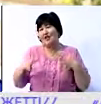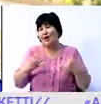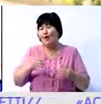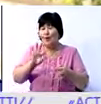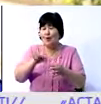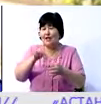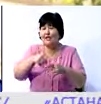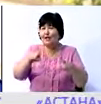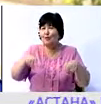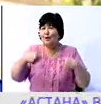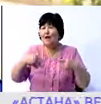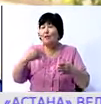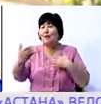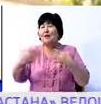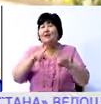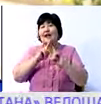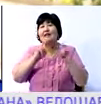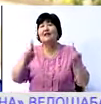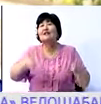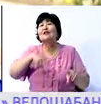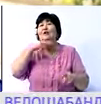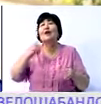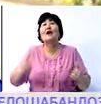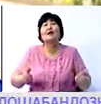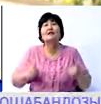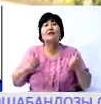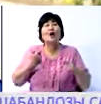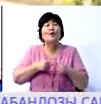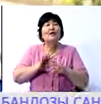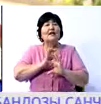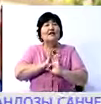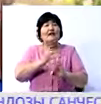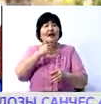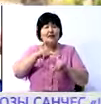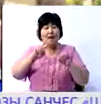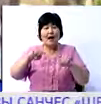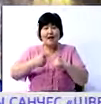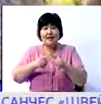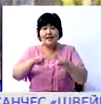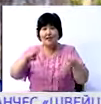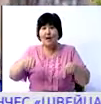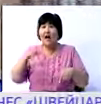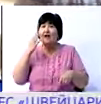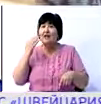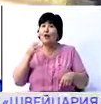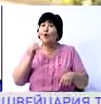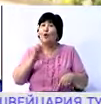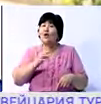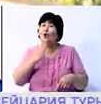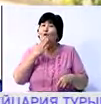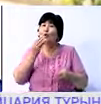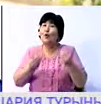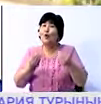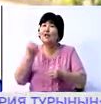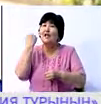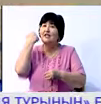кестелі бұйымдарды дайындап, бір-бірінен ерекшелендіруге тырысады. Өйткені ең әдемі шыққан кестелі бұйым татарча коряш ұлттық ойынның